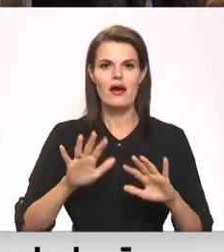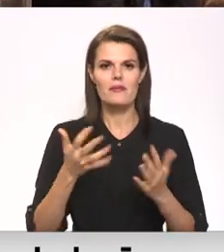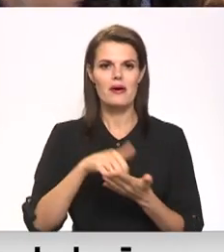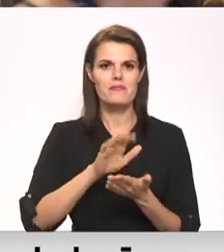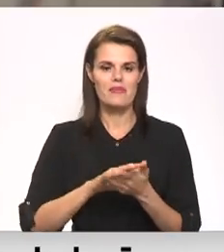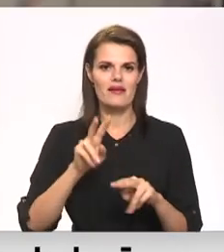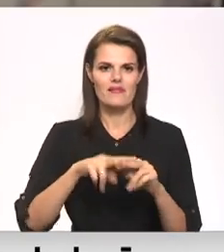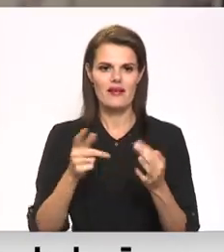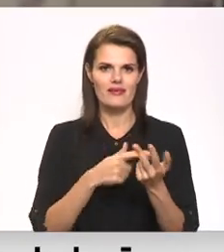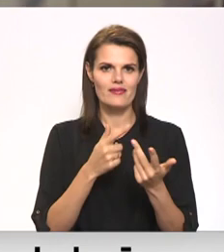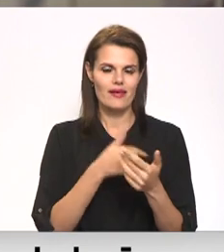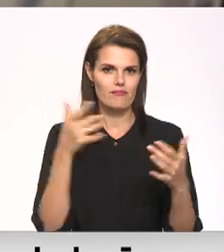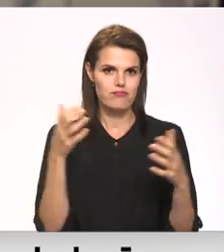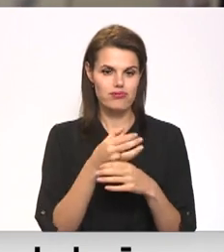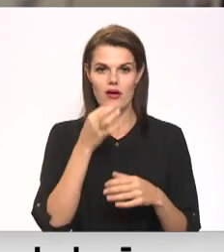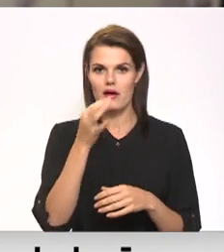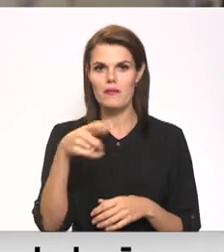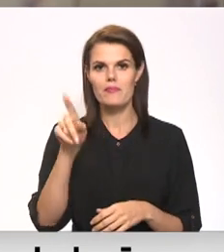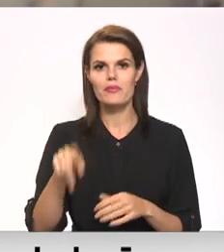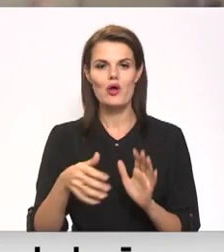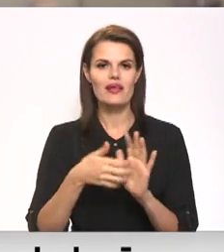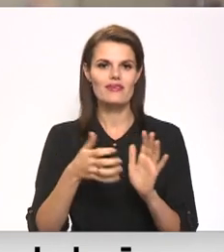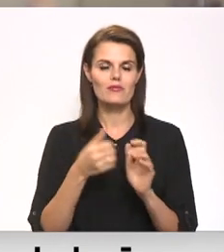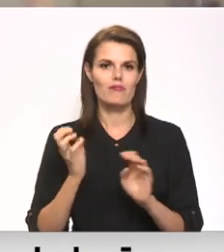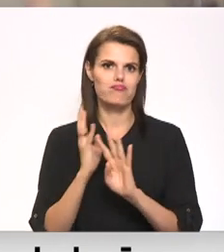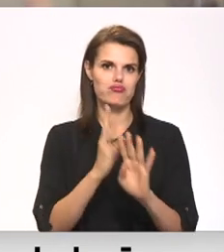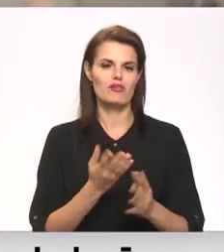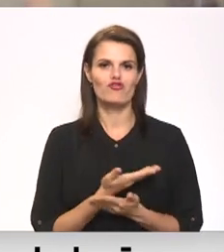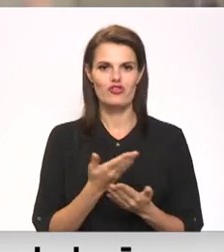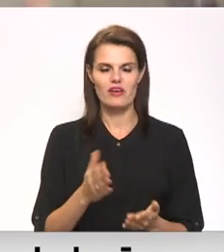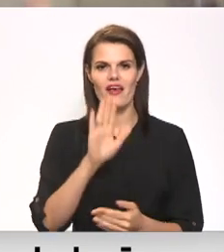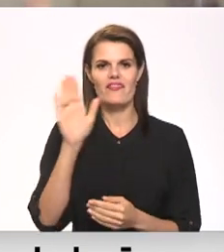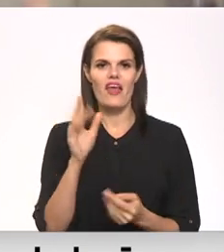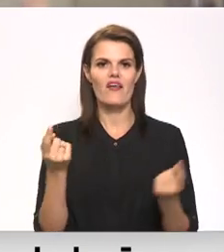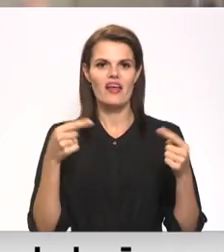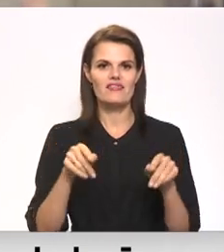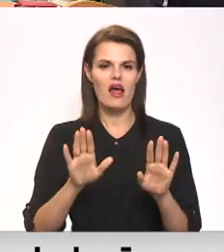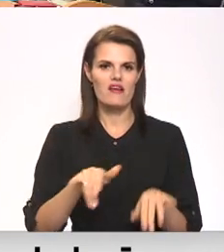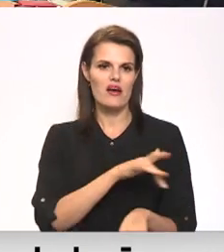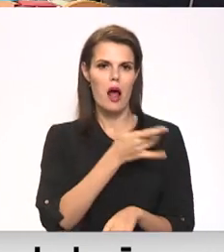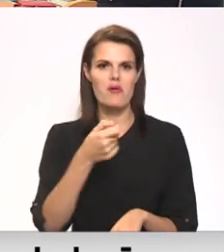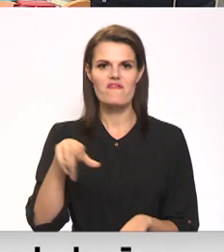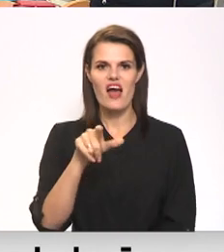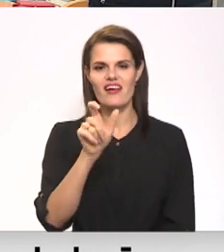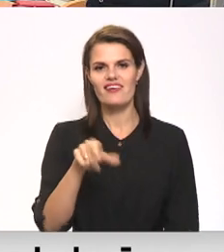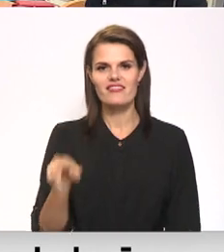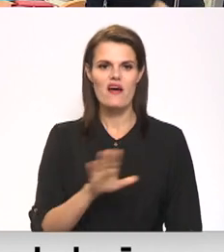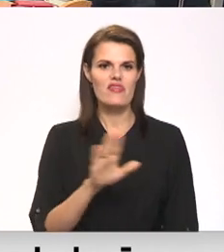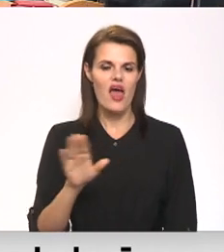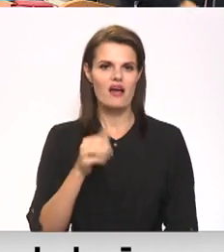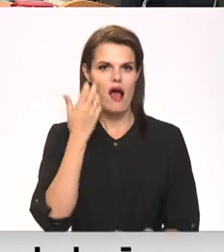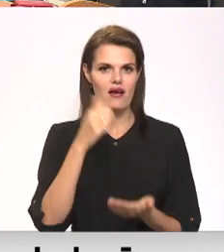skaits ir samazināts. Pārvaldē norāda, ka prioritāri izmantojot dzīvo rindu, dienas laikā var apkalpot vairāk cilvēku nekā ar pierakstu